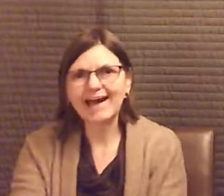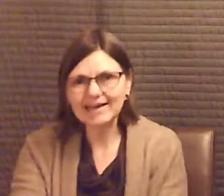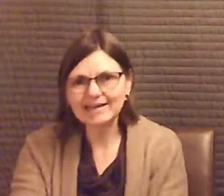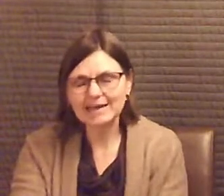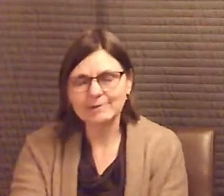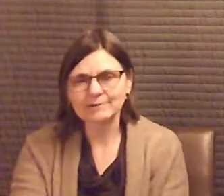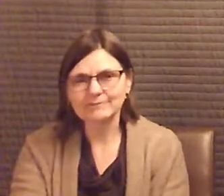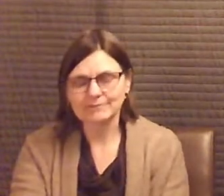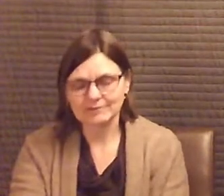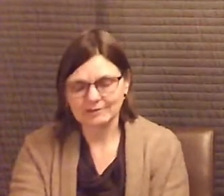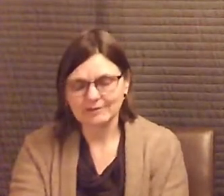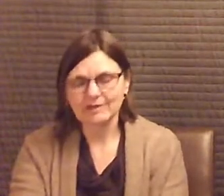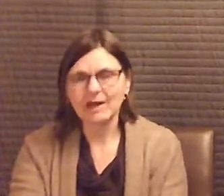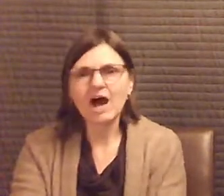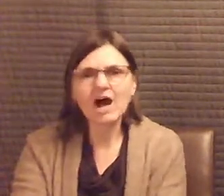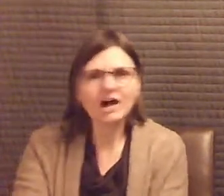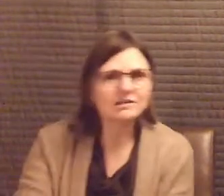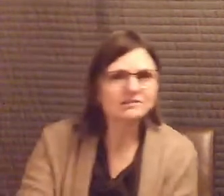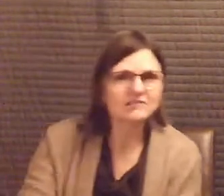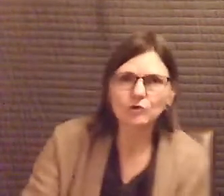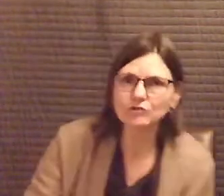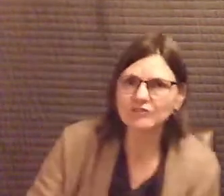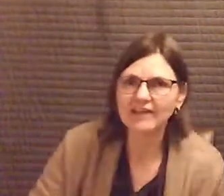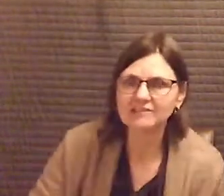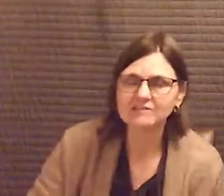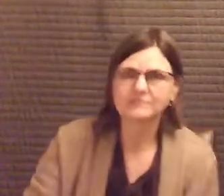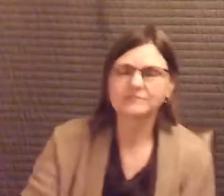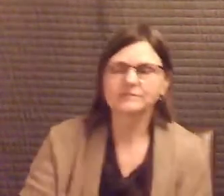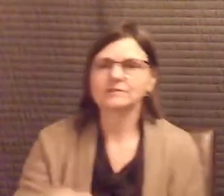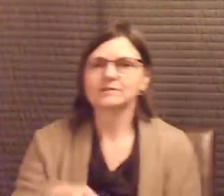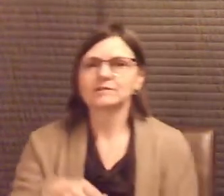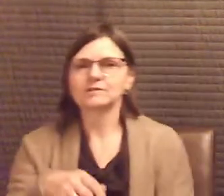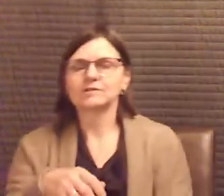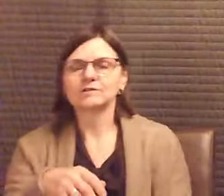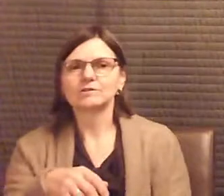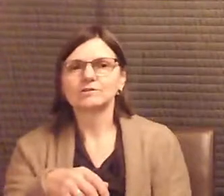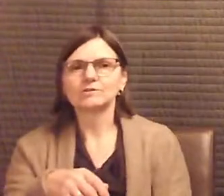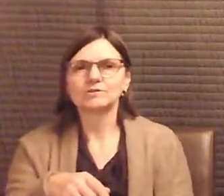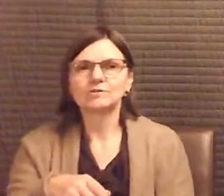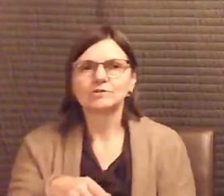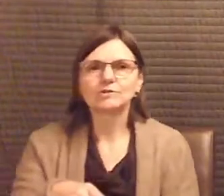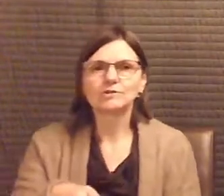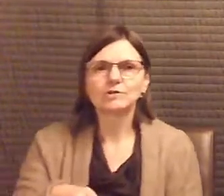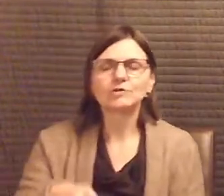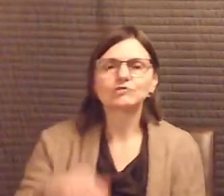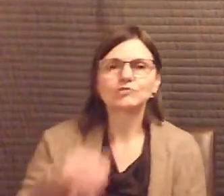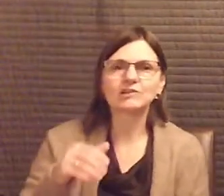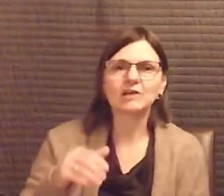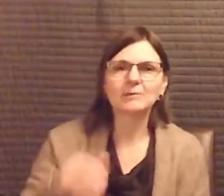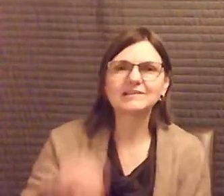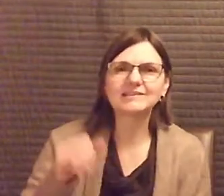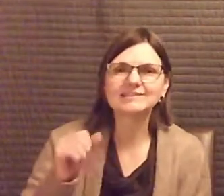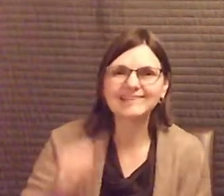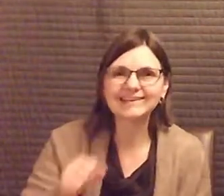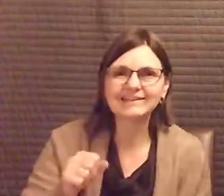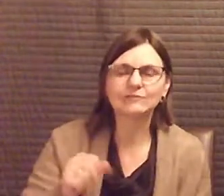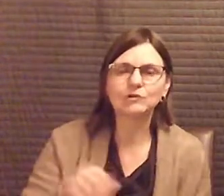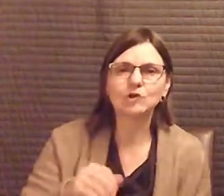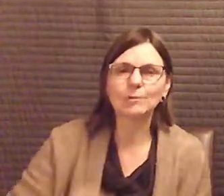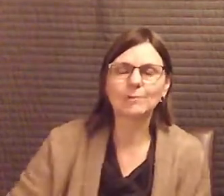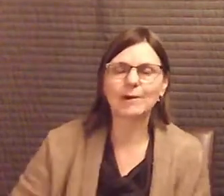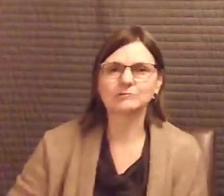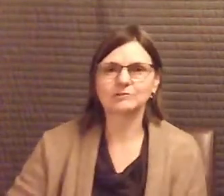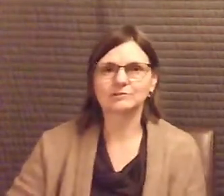we moeten aannemen of is dit je als en onderwijs zonder church candy beeldafstand ze dat de gemeenten sterker